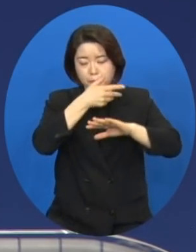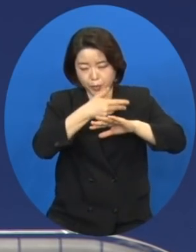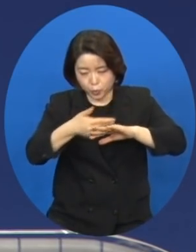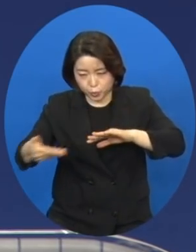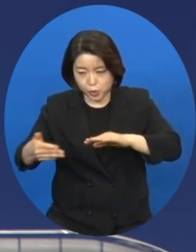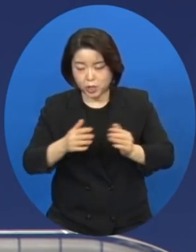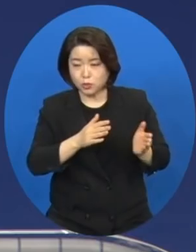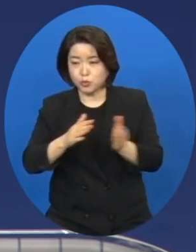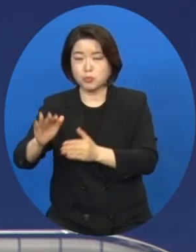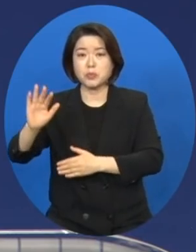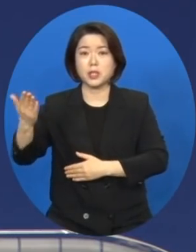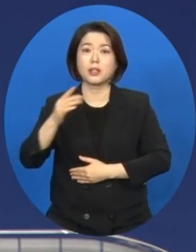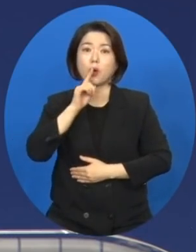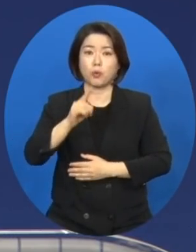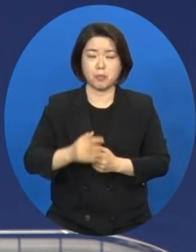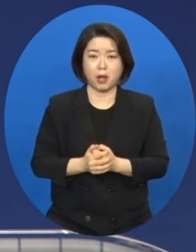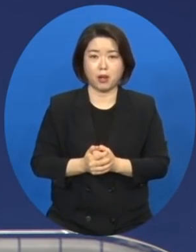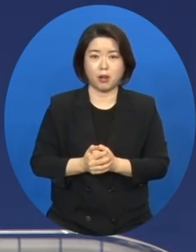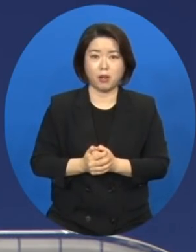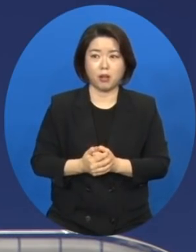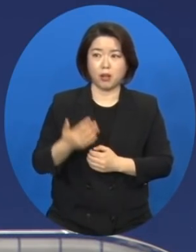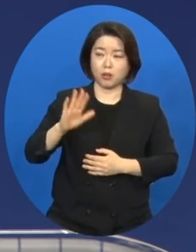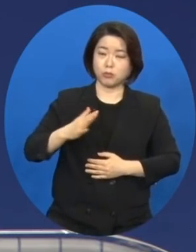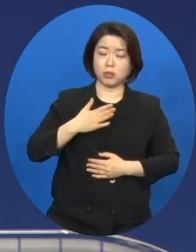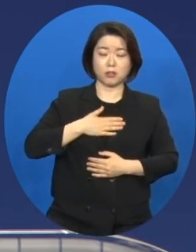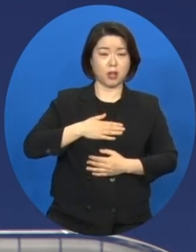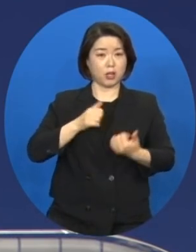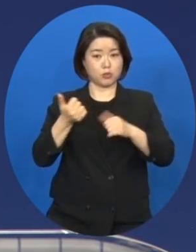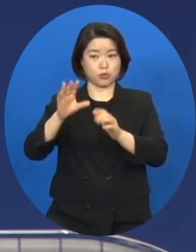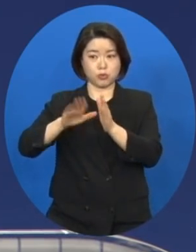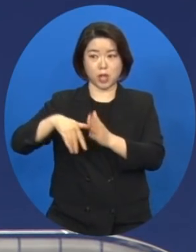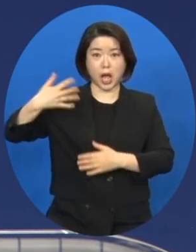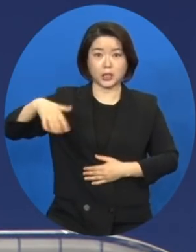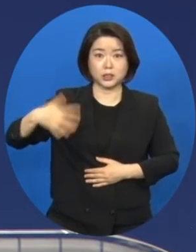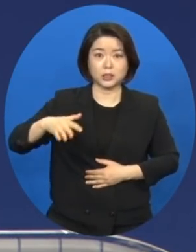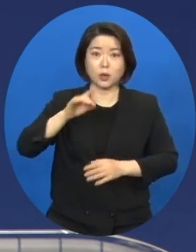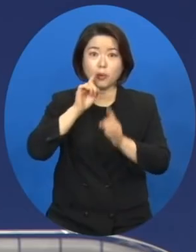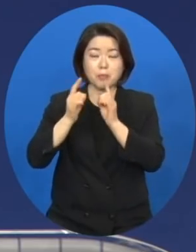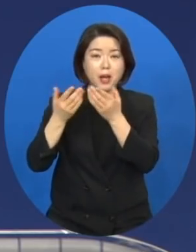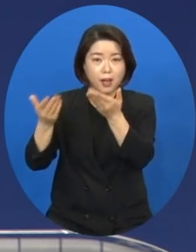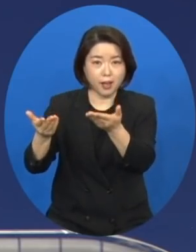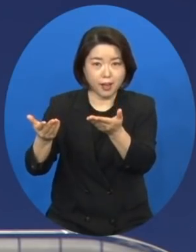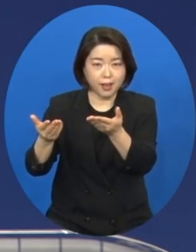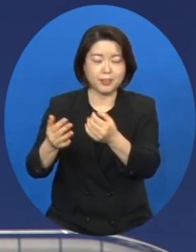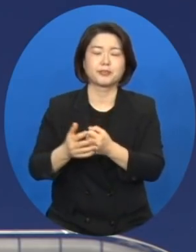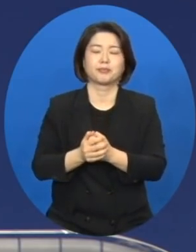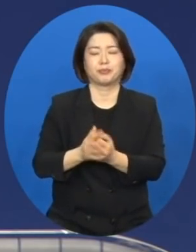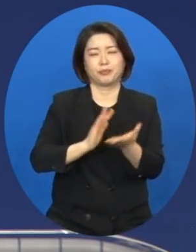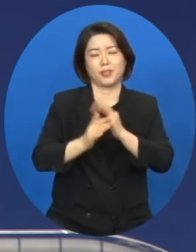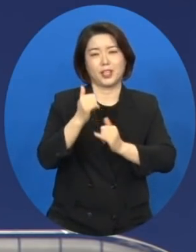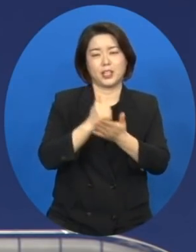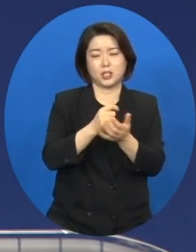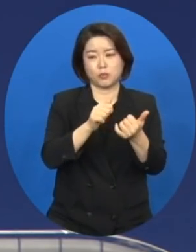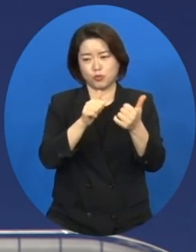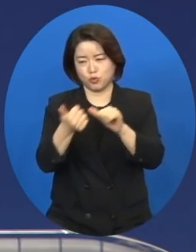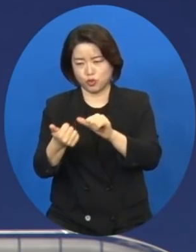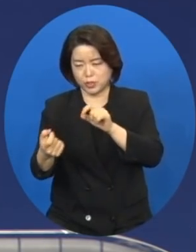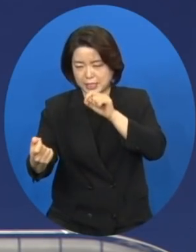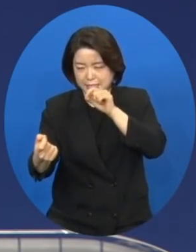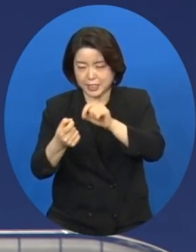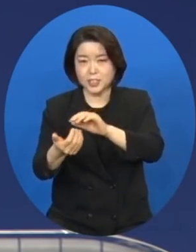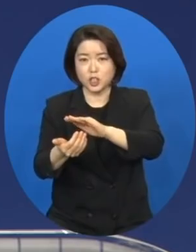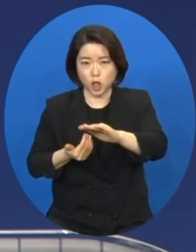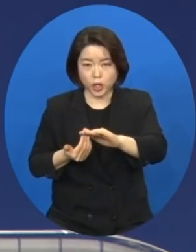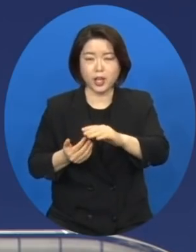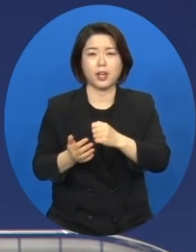것을 말씀하신 겁니다. 근데 나는 아직 죽을 때가 되지 않았습니다, 그 말씀하신 거죠. 예수님께서 죽기 바로 전에, 돌아가시기